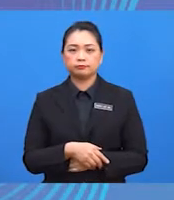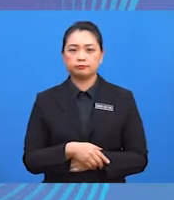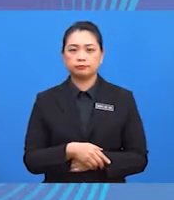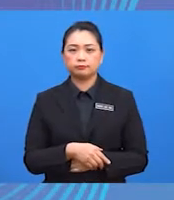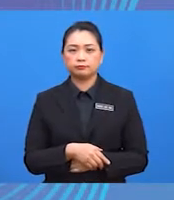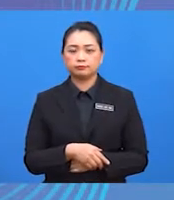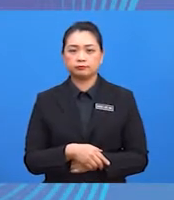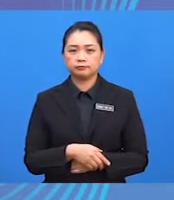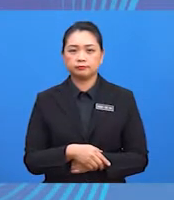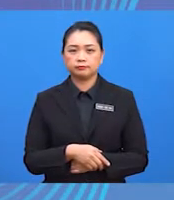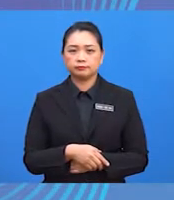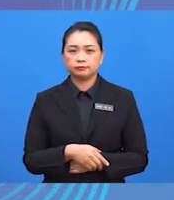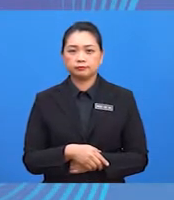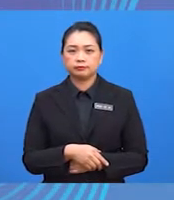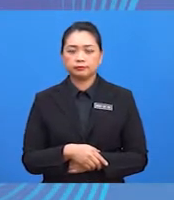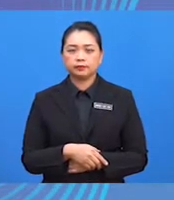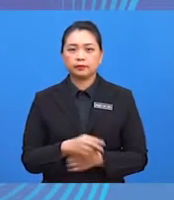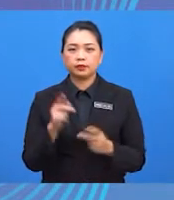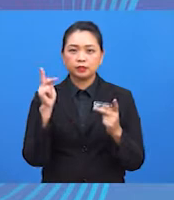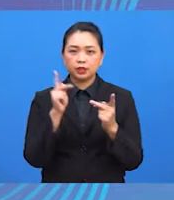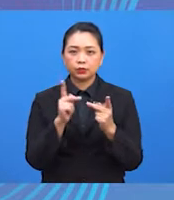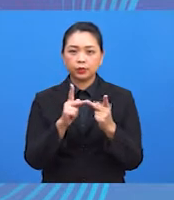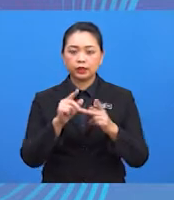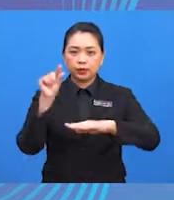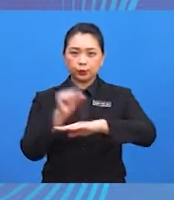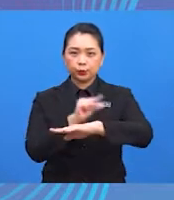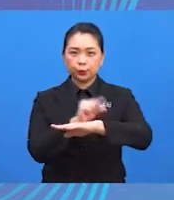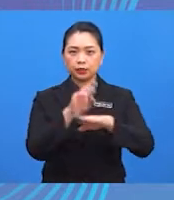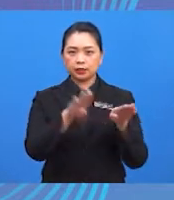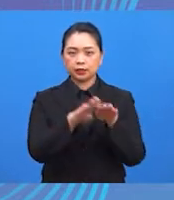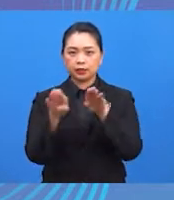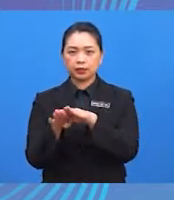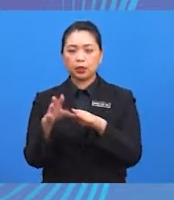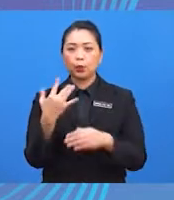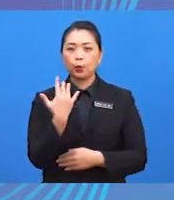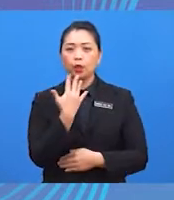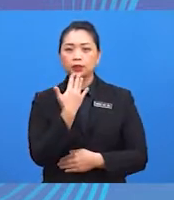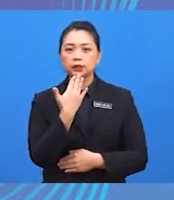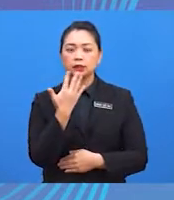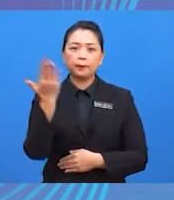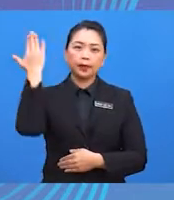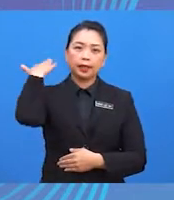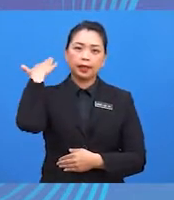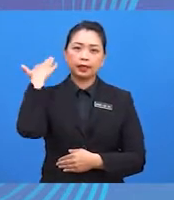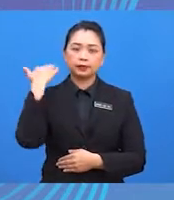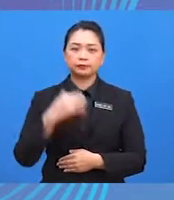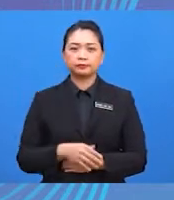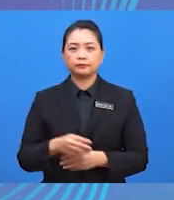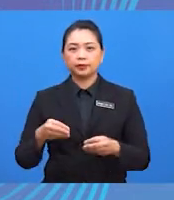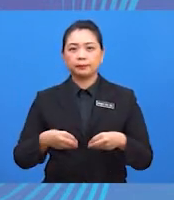Sesuai juga digunakan sebagai warna latar ataupun corak bagi langsir, kain